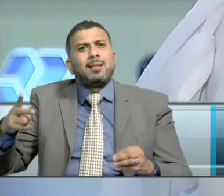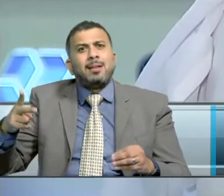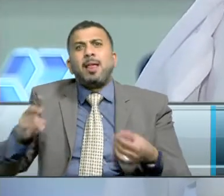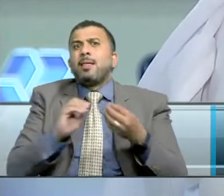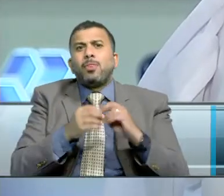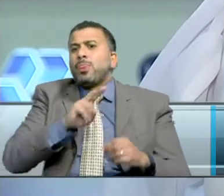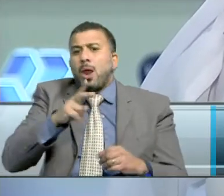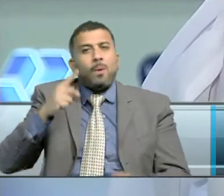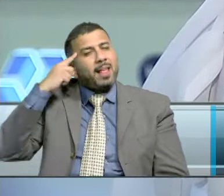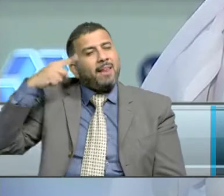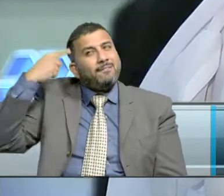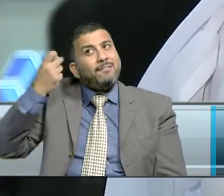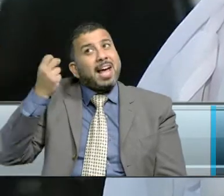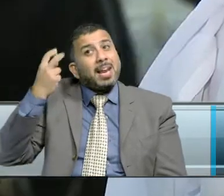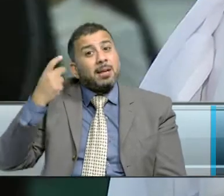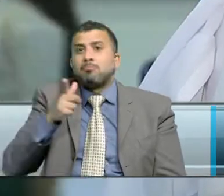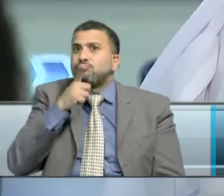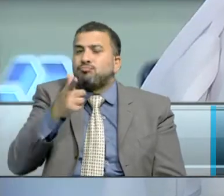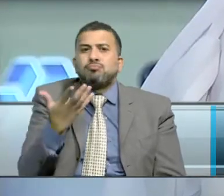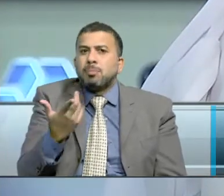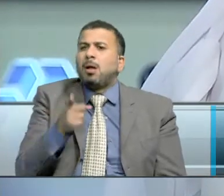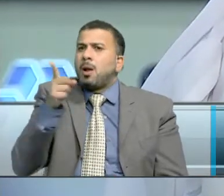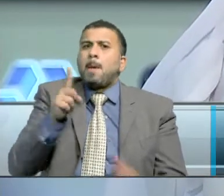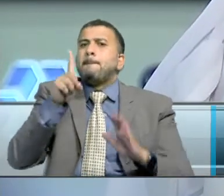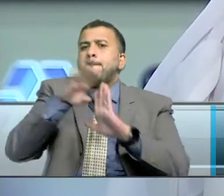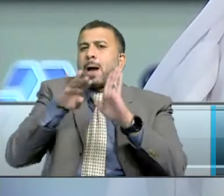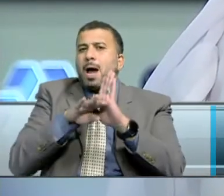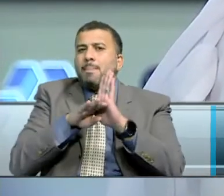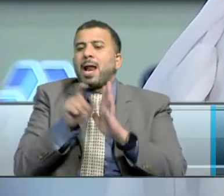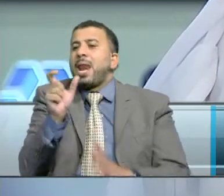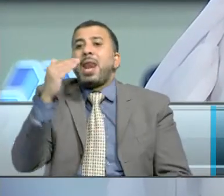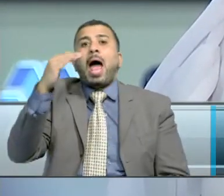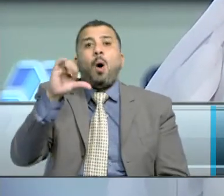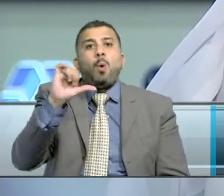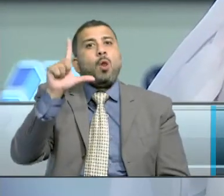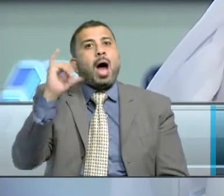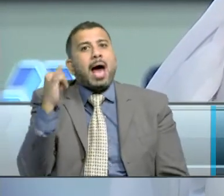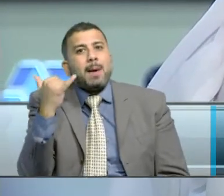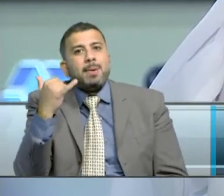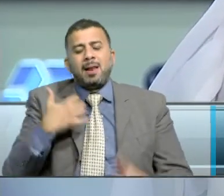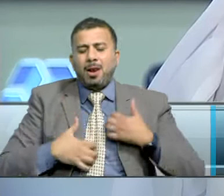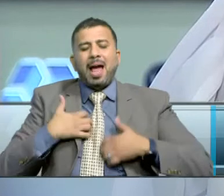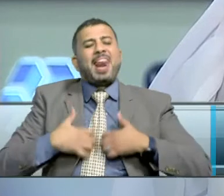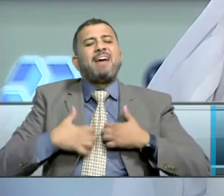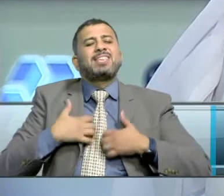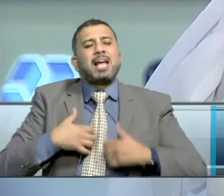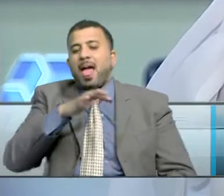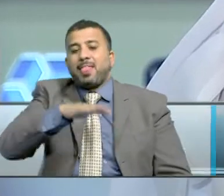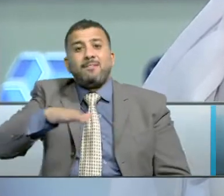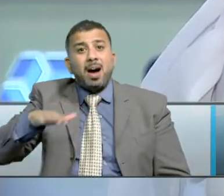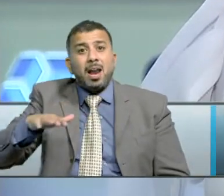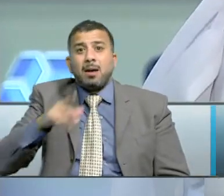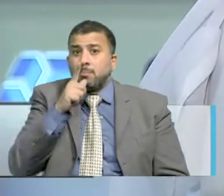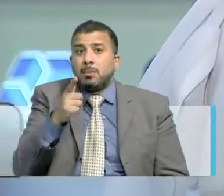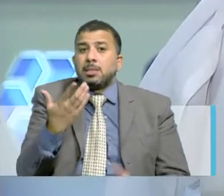بتنوع الفكري والطرح الفكري. من هناك برامج للنحو، هناك لعلم النفس للأطفال بسبب